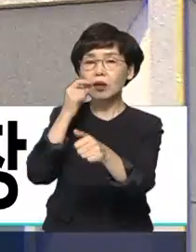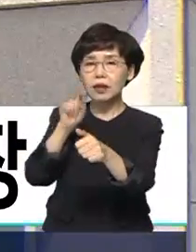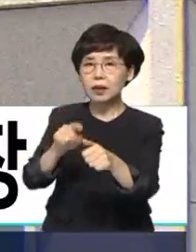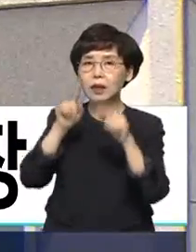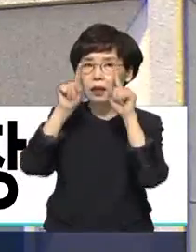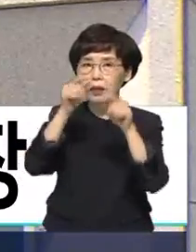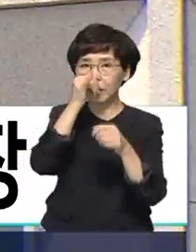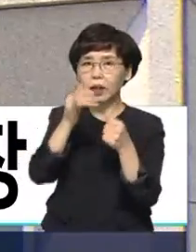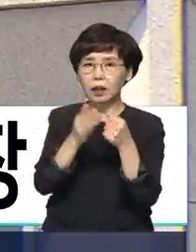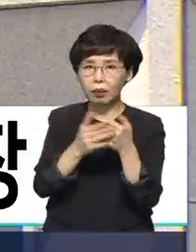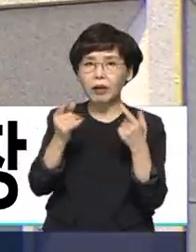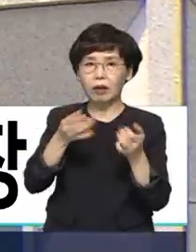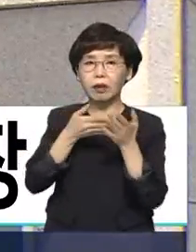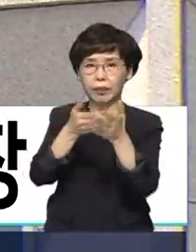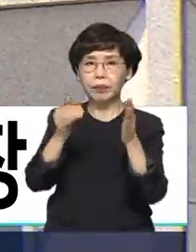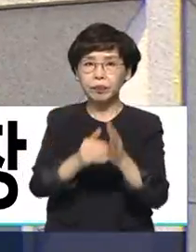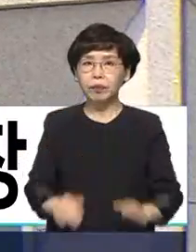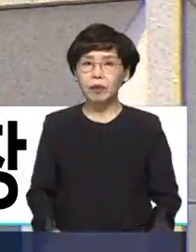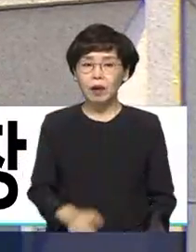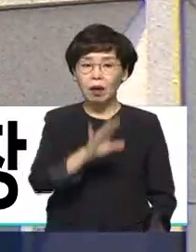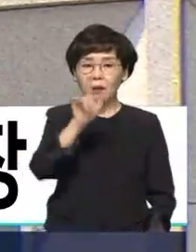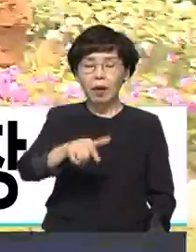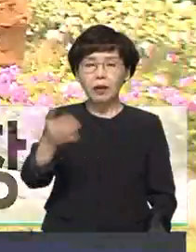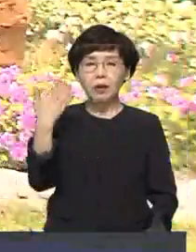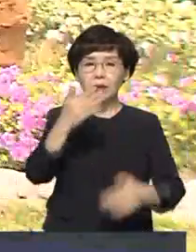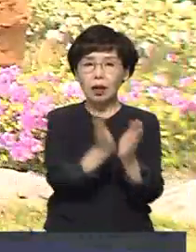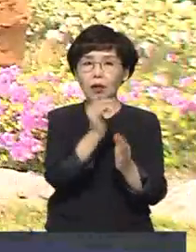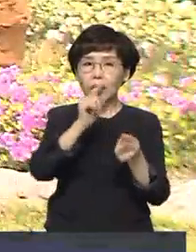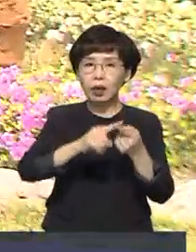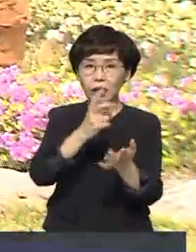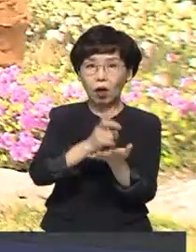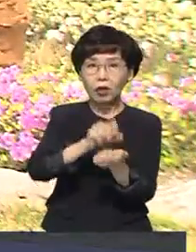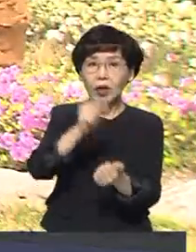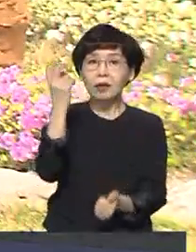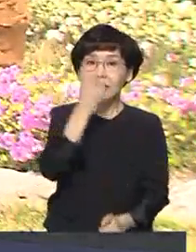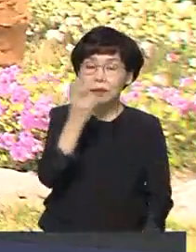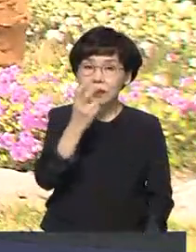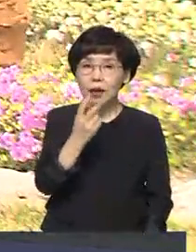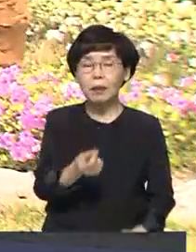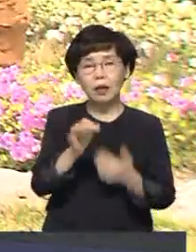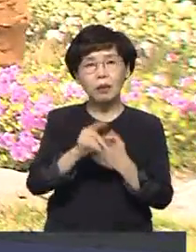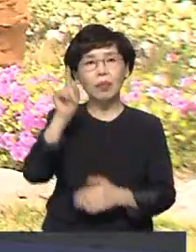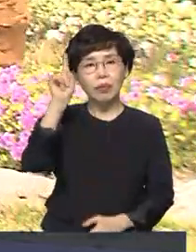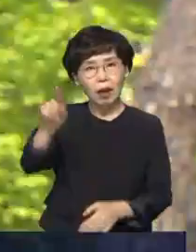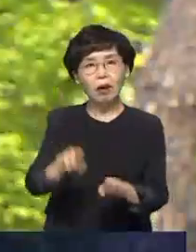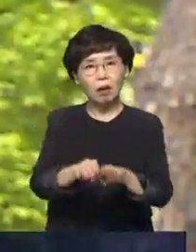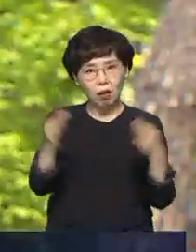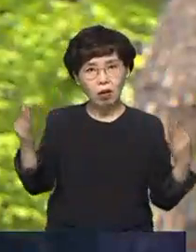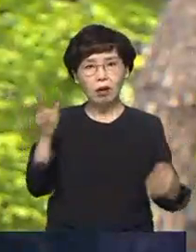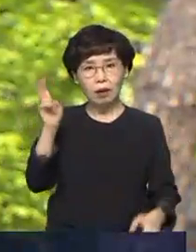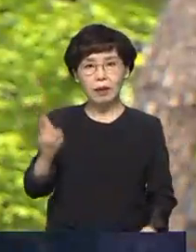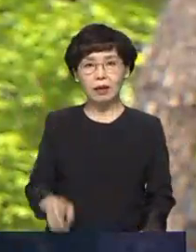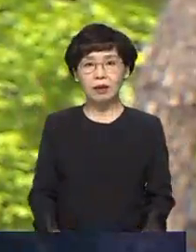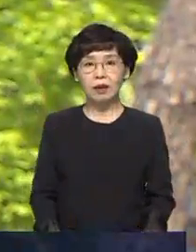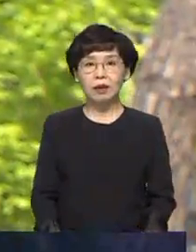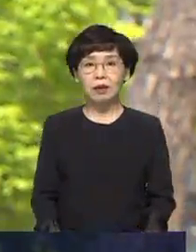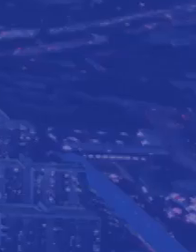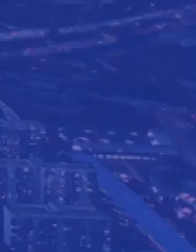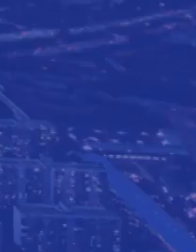이렇게 청구했습니다 백전 장관에 대한 영장 실제 심사는 이르면 내일 열릴 예정입니다